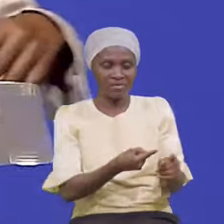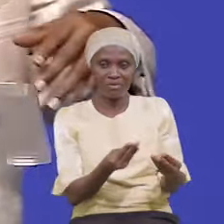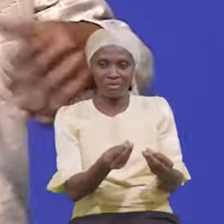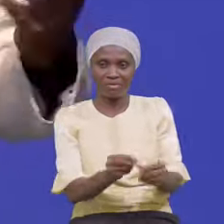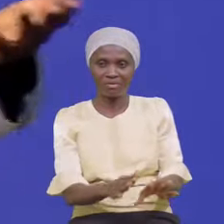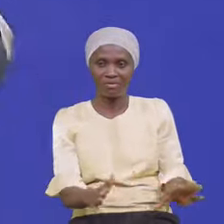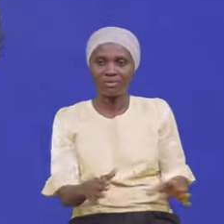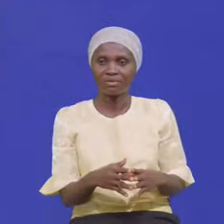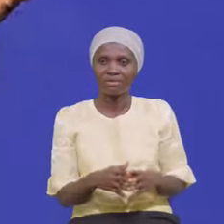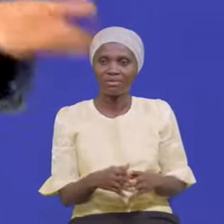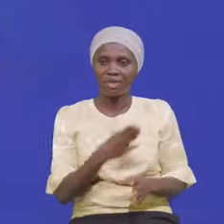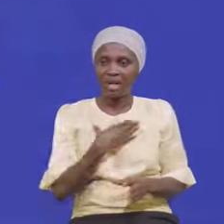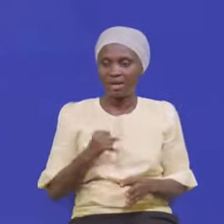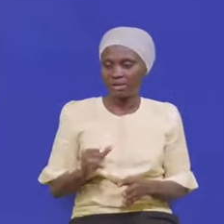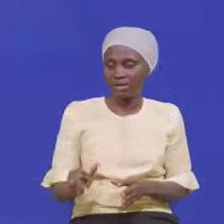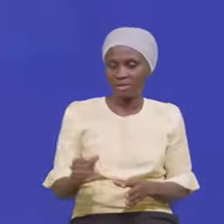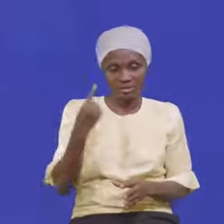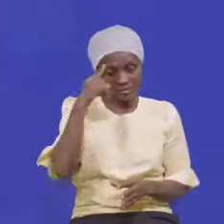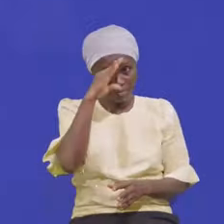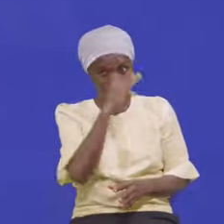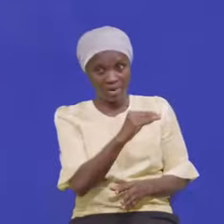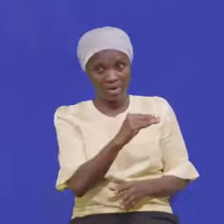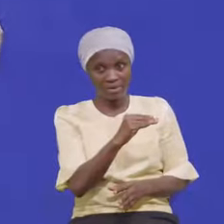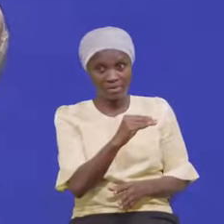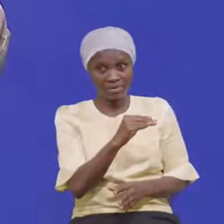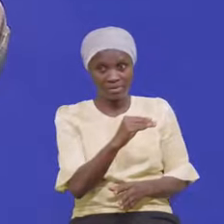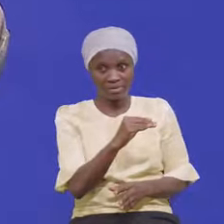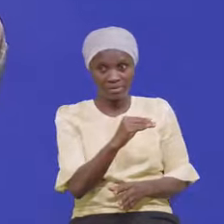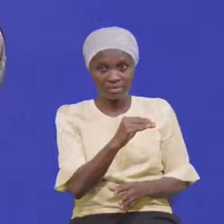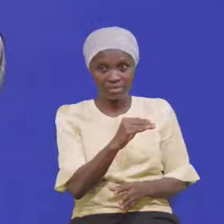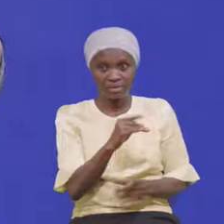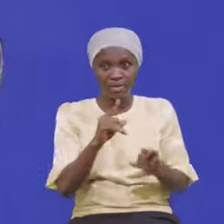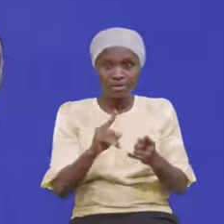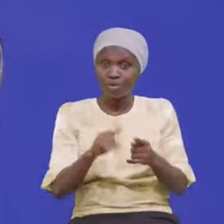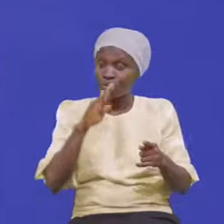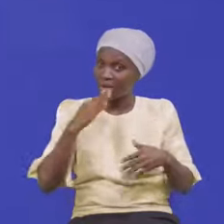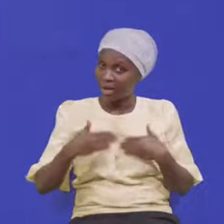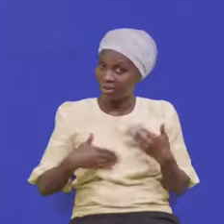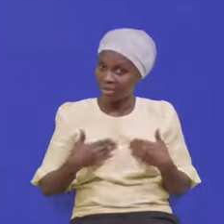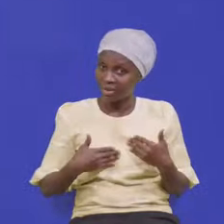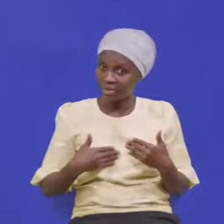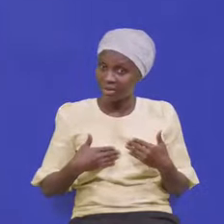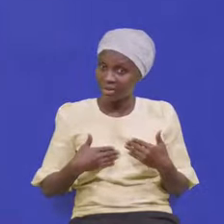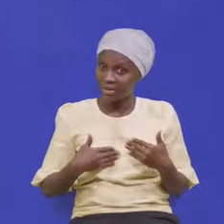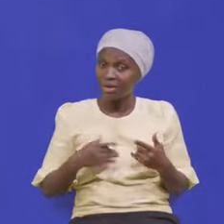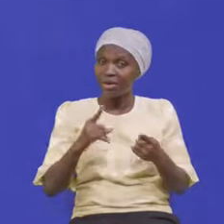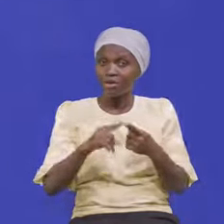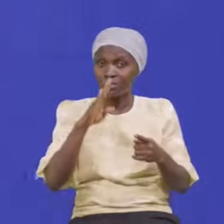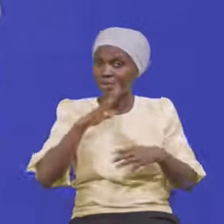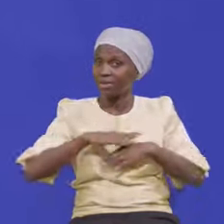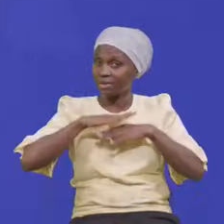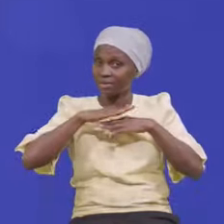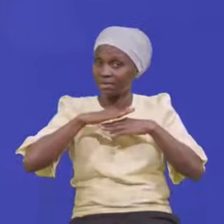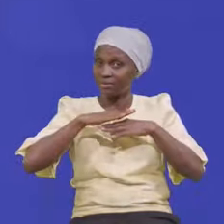నేలమంటివాడు. And yet for man, అయినప్పటికీ మానవాళి కోసం, to be happy, సంతోషంగా వారిని ఉంచడానికి, టు బి సటిస్ఫైడ్,